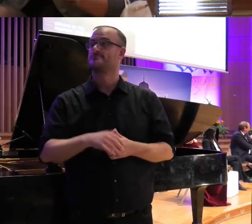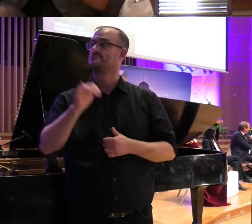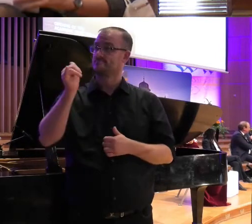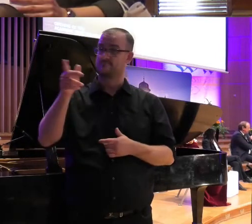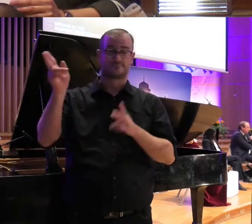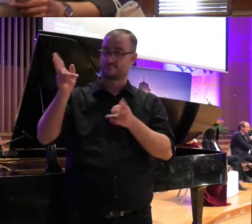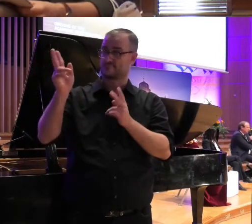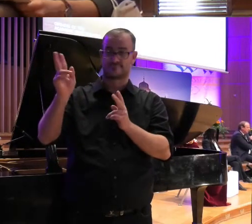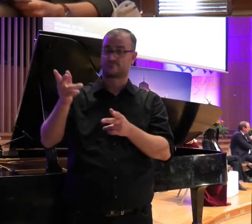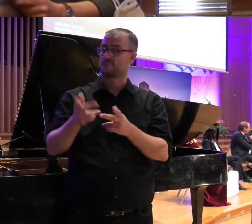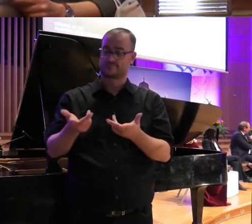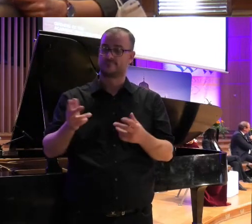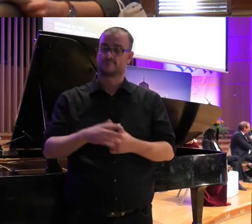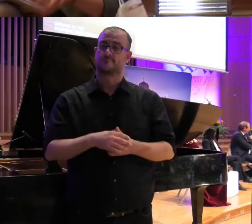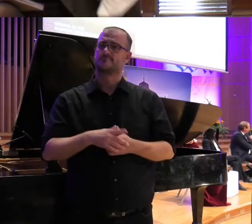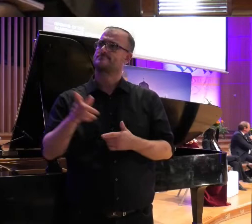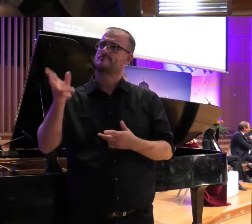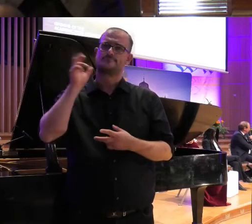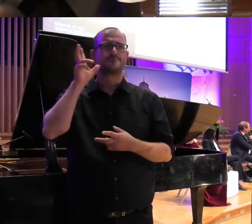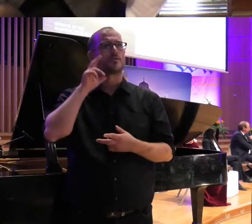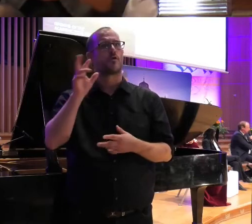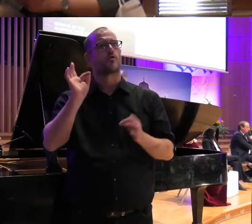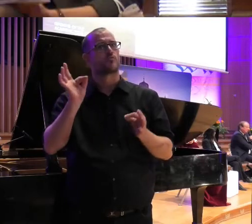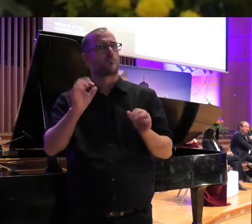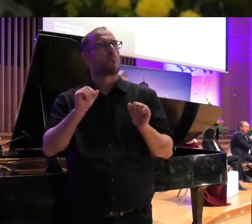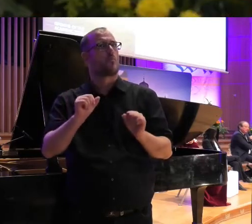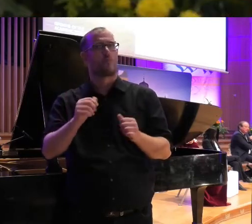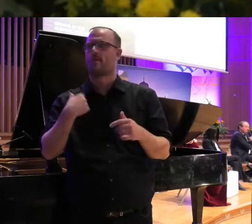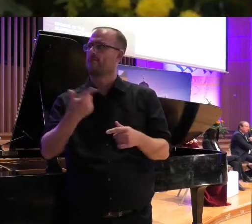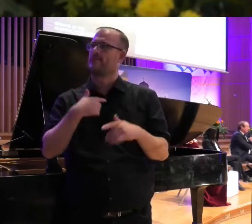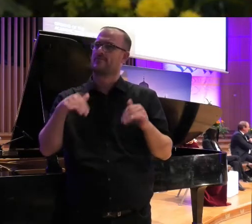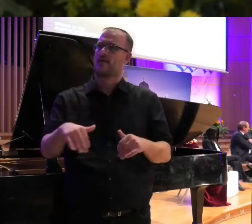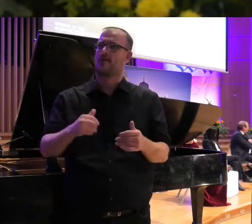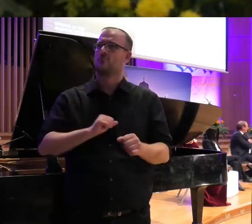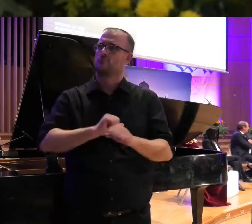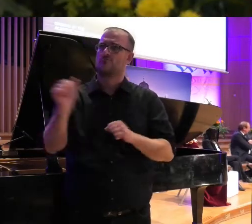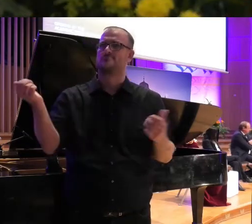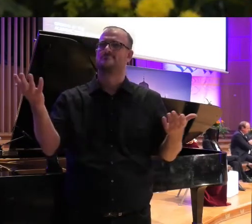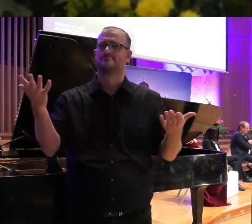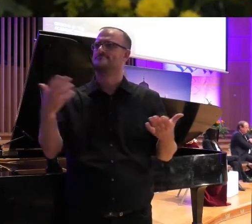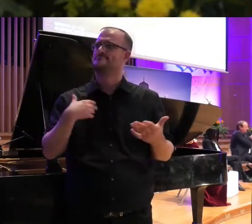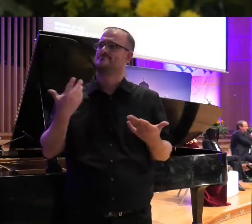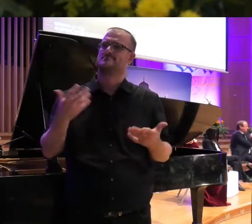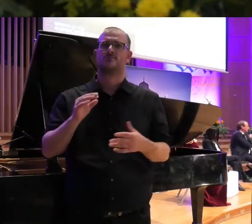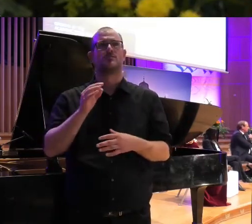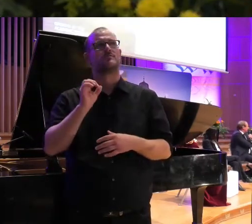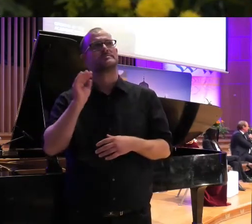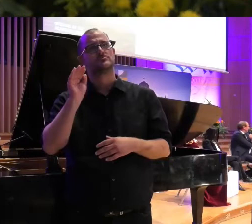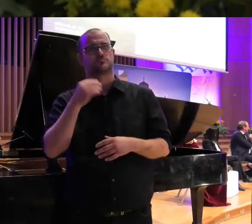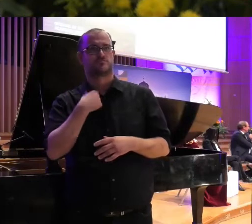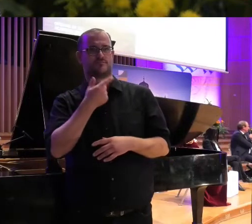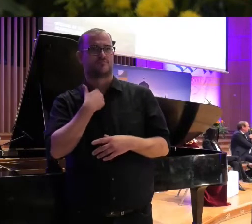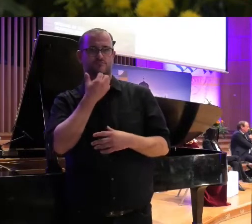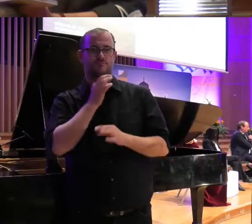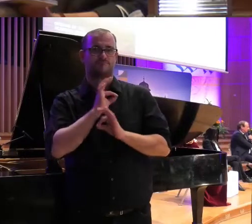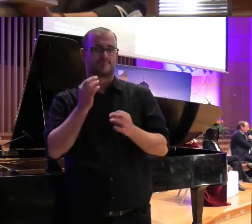Sie absolut recht. Also das klingt nach guten Möglichkeiten, die wir haben, aber natürlich trotzdem müssen wir das Beste für die Zukunft hoffen. Ich danke